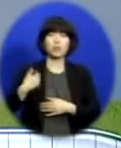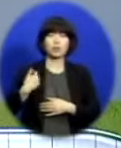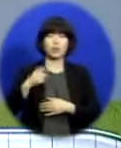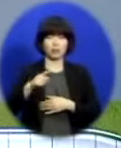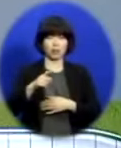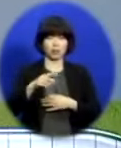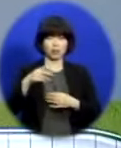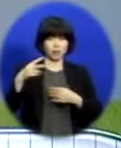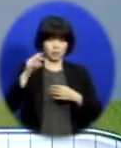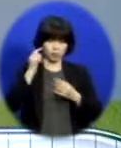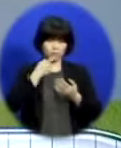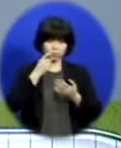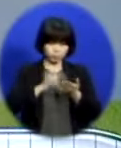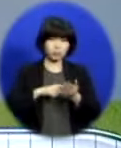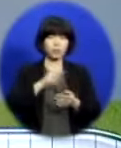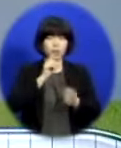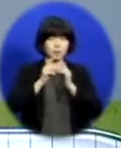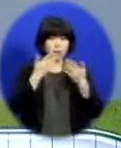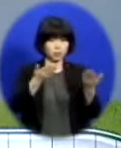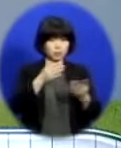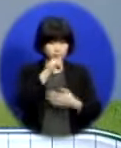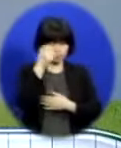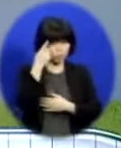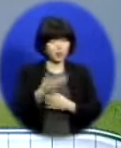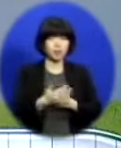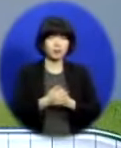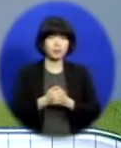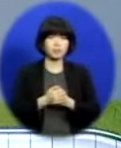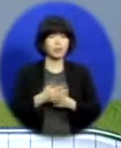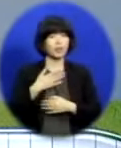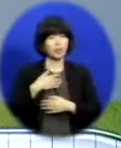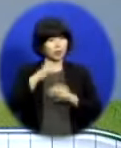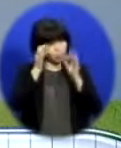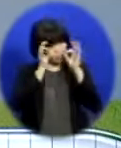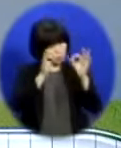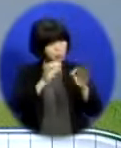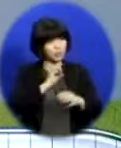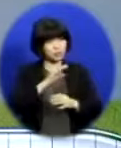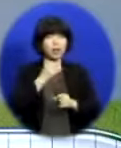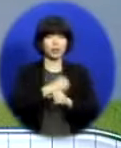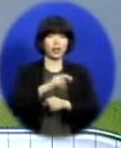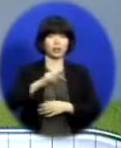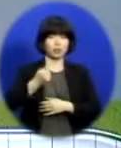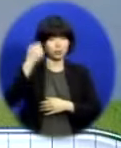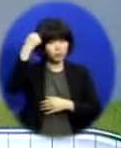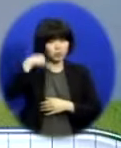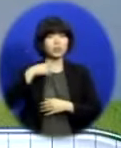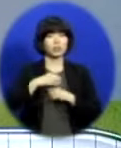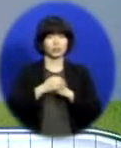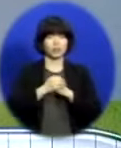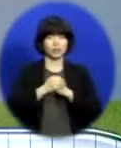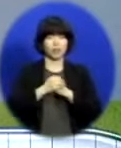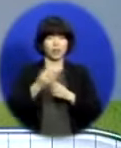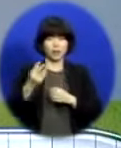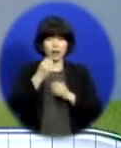단정적으로 말하실 수 있냐고 저는 그냥 보기만 해도 벌써 느껴집니다